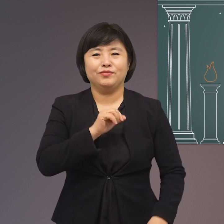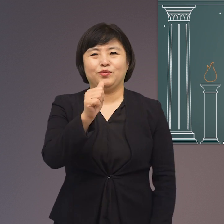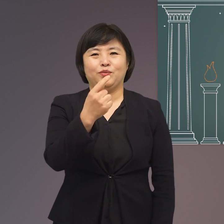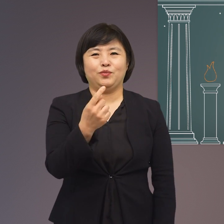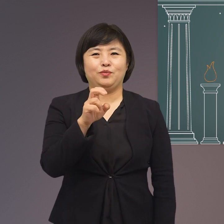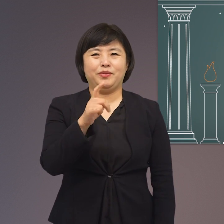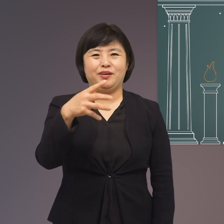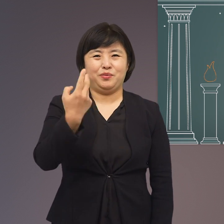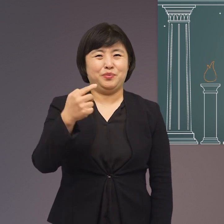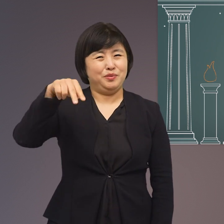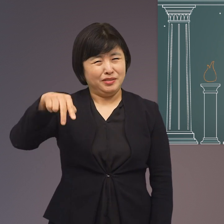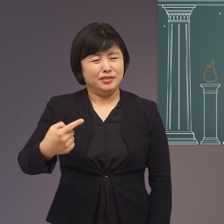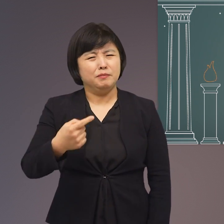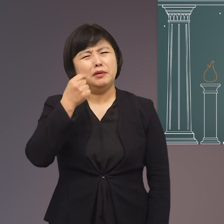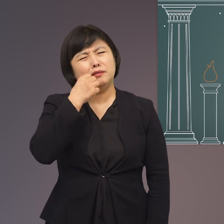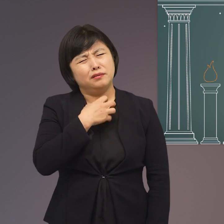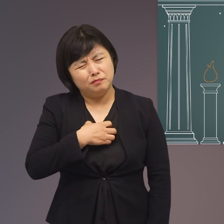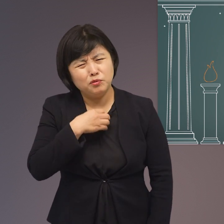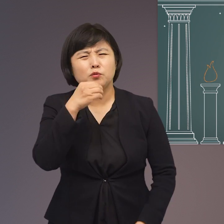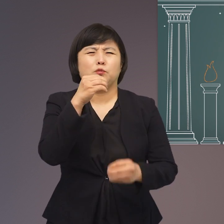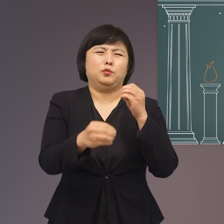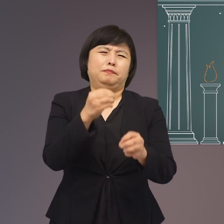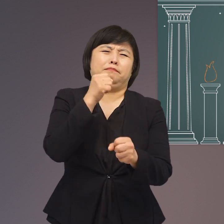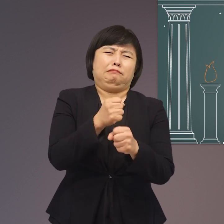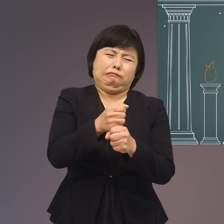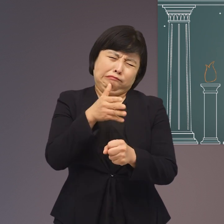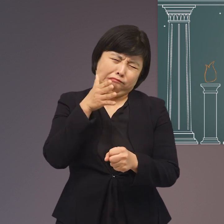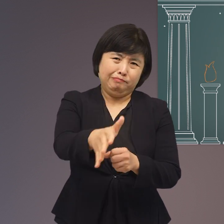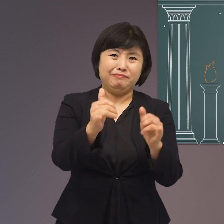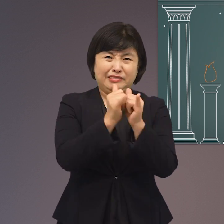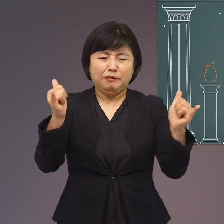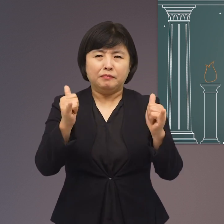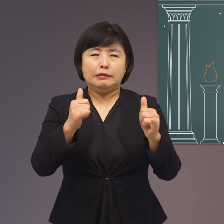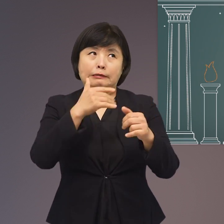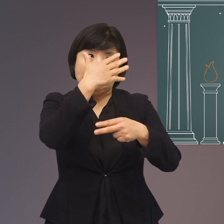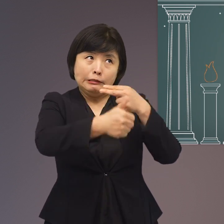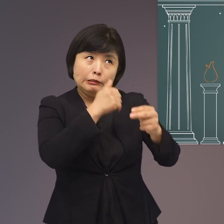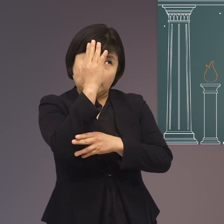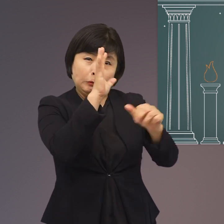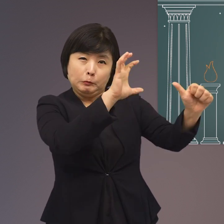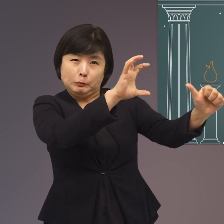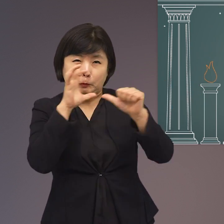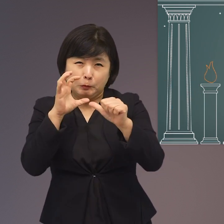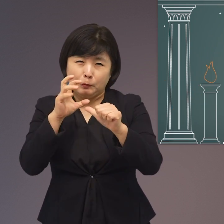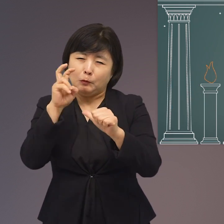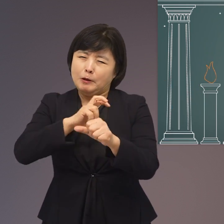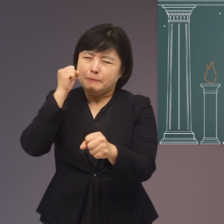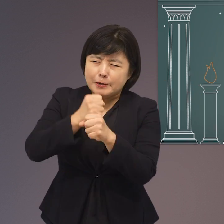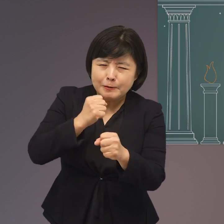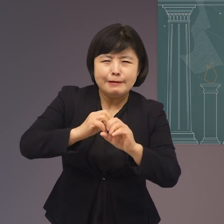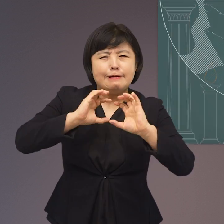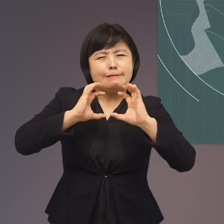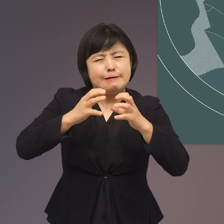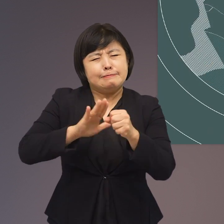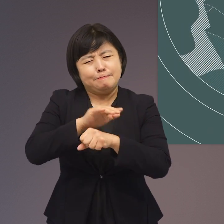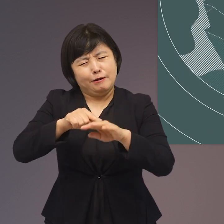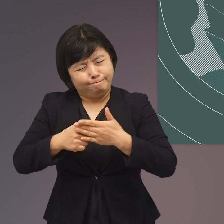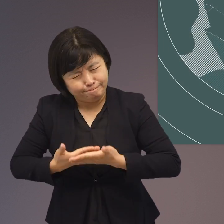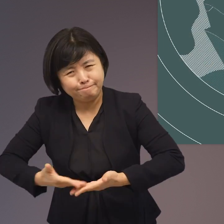호메로스나 비극 작가들은 신화에 빗대어 역사를 노래하고 애국심을